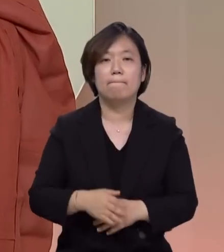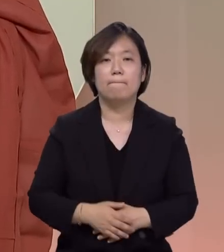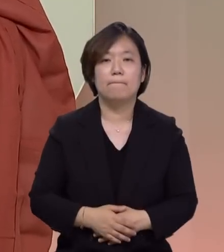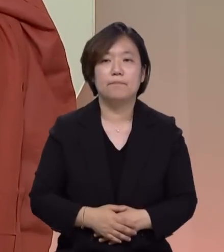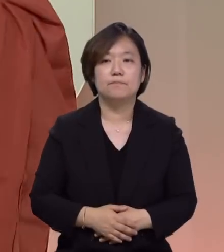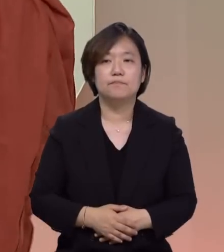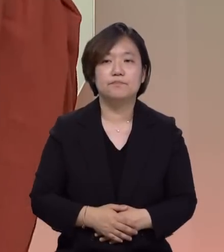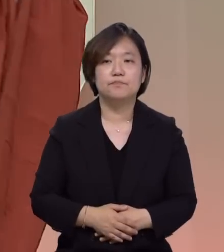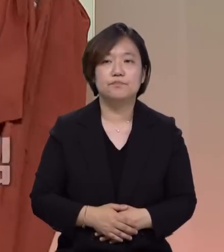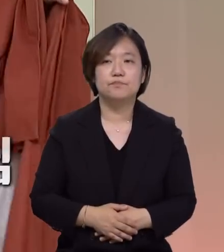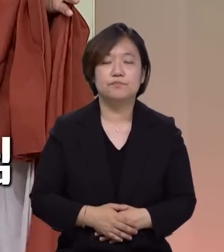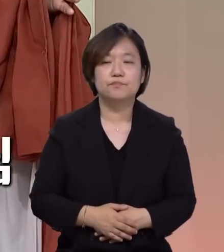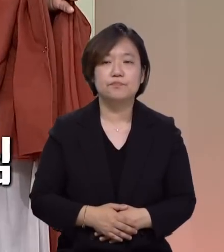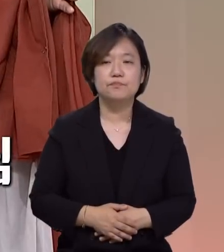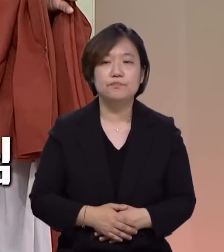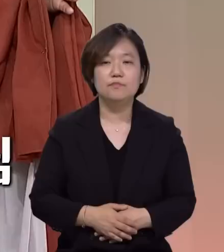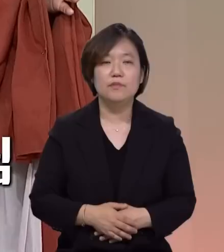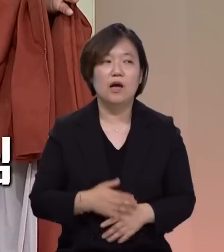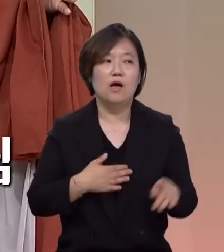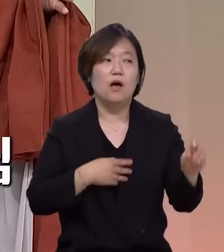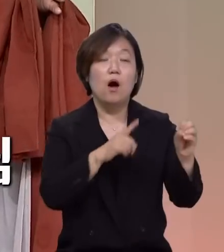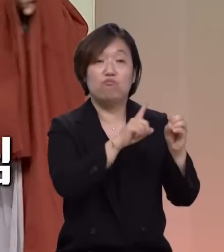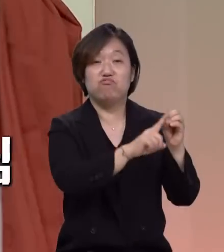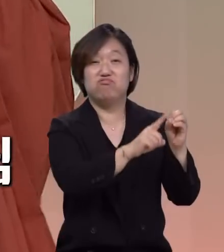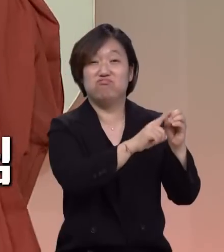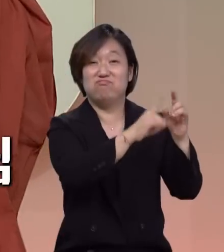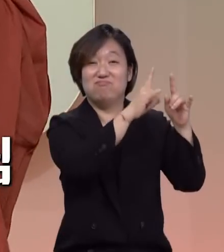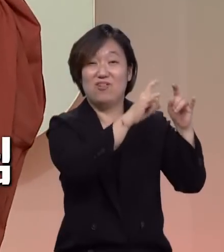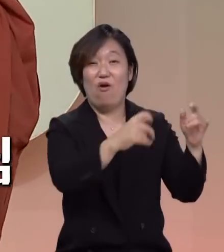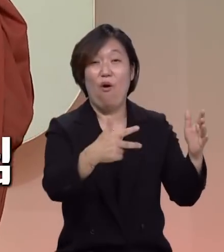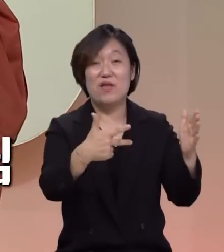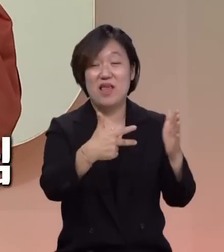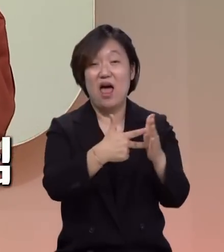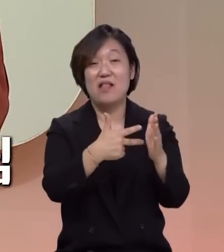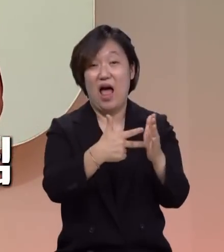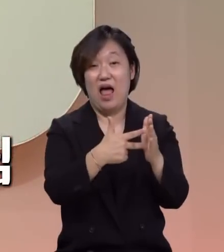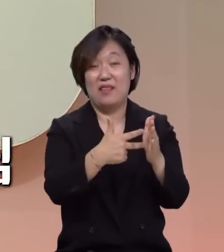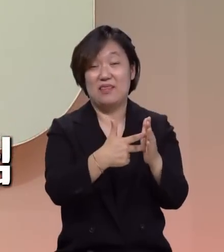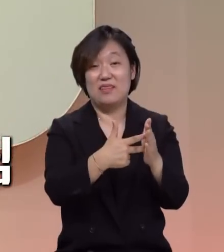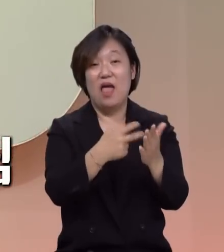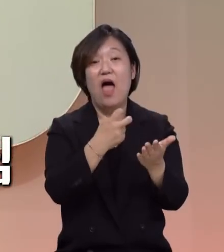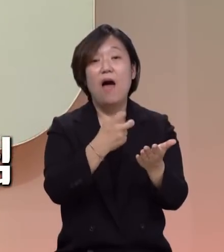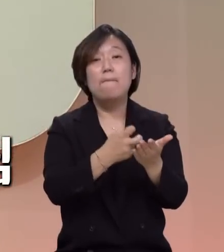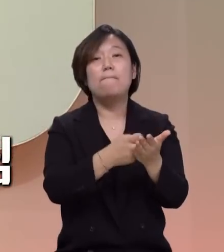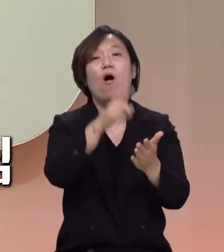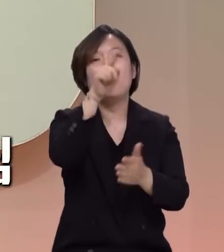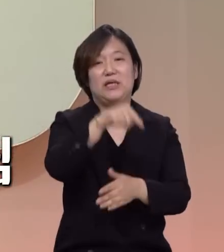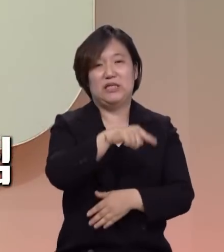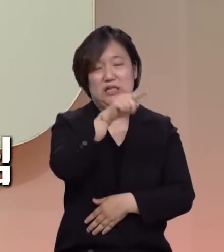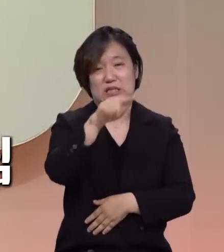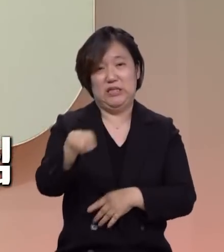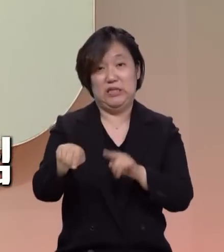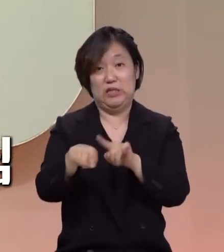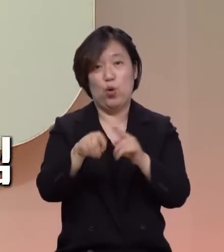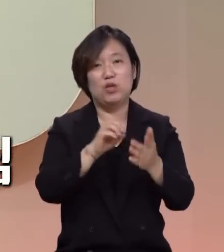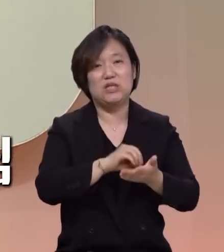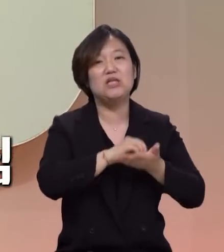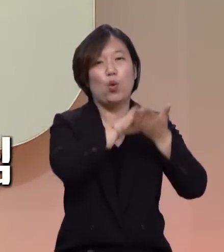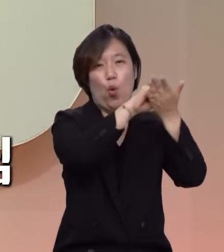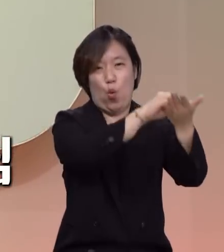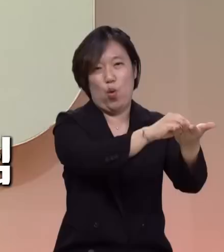뒤에 그 만들어 놓은 저를 재단 법인으로 등록을 딱 해놓고